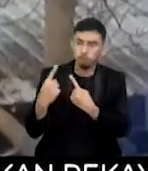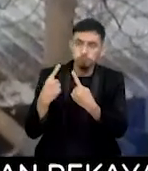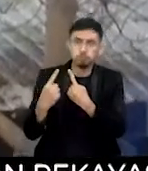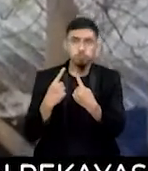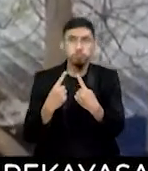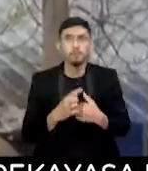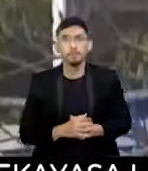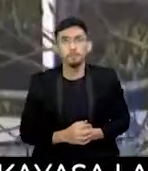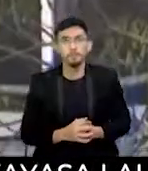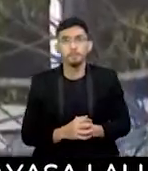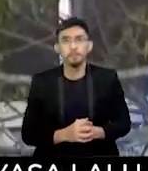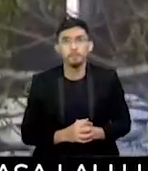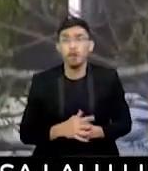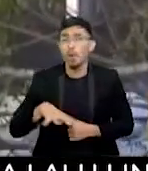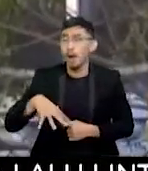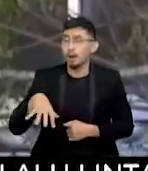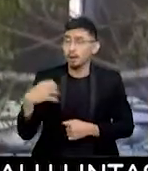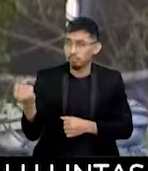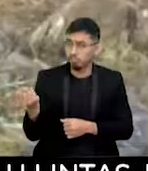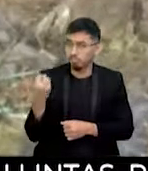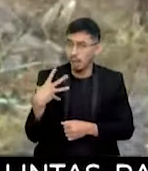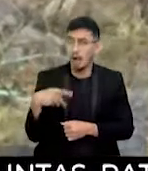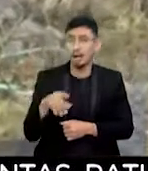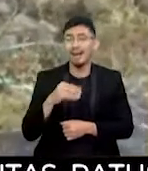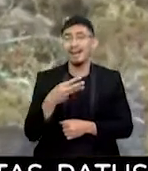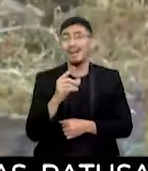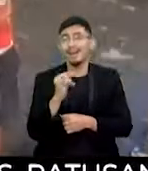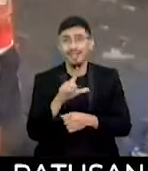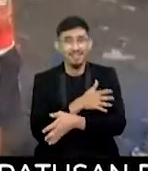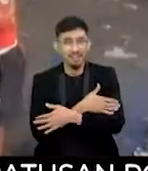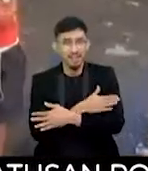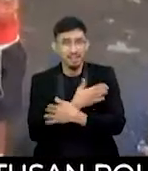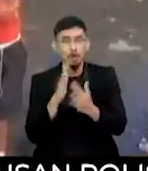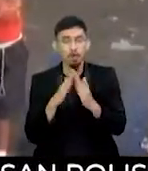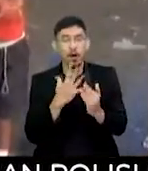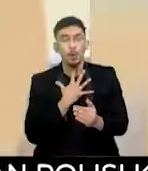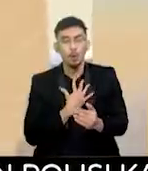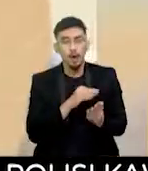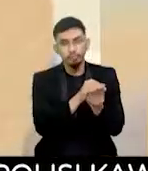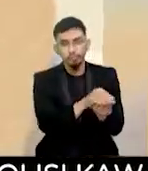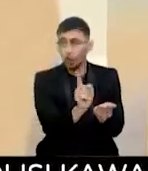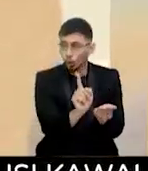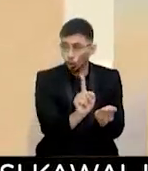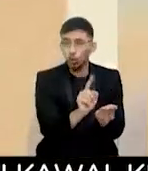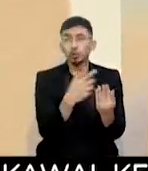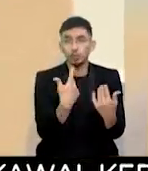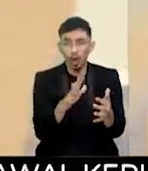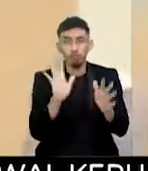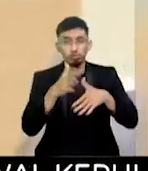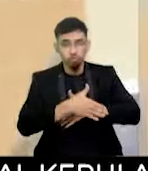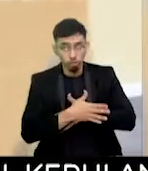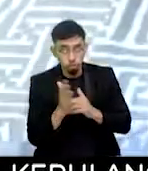Menurut pihak keluarga, jenazah Eril akan disemayamkan selama semalam. Bagi warga yang ingin menyolatkan jenazah Eril, pihak keluarga akan